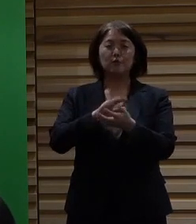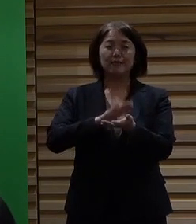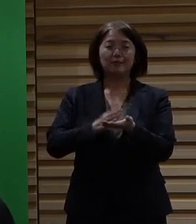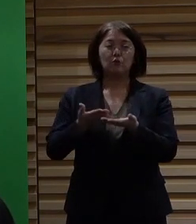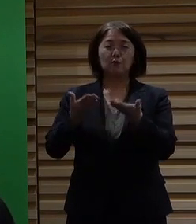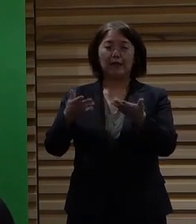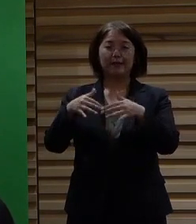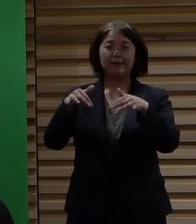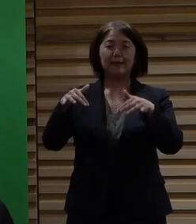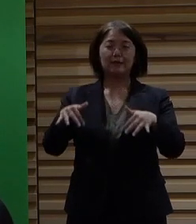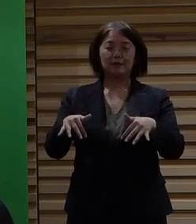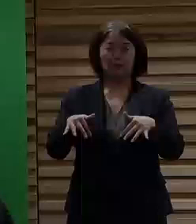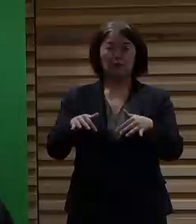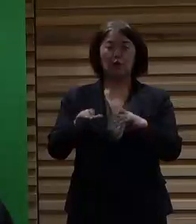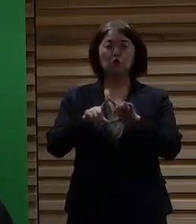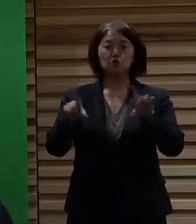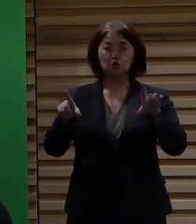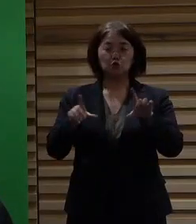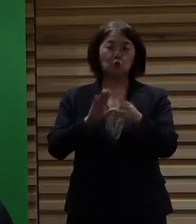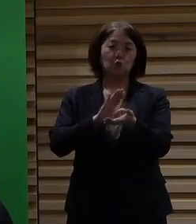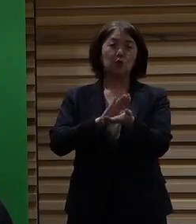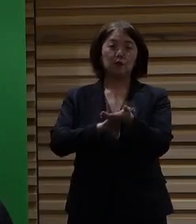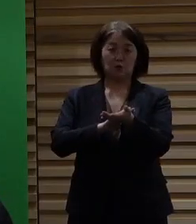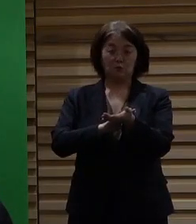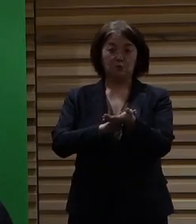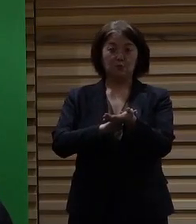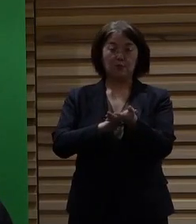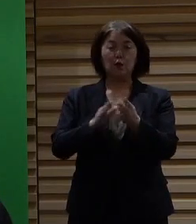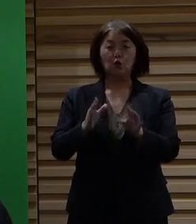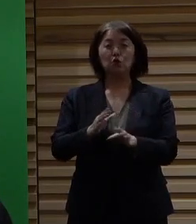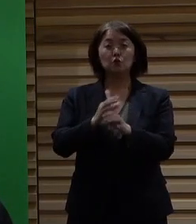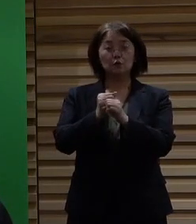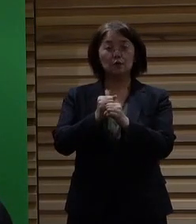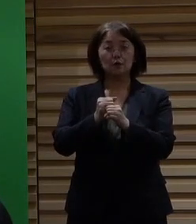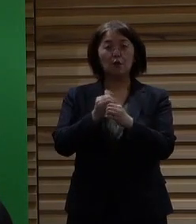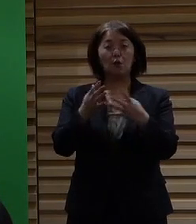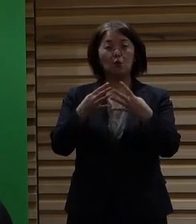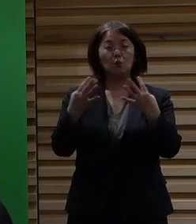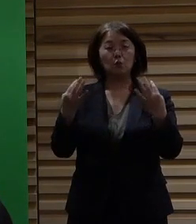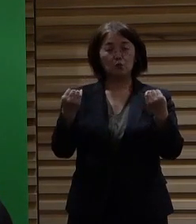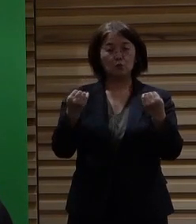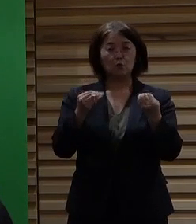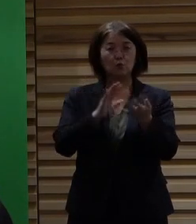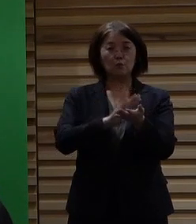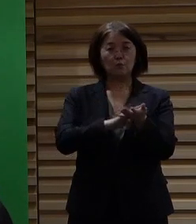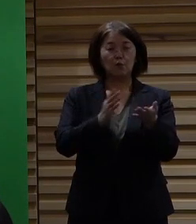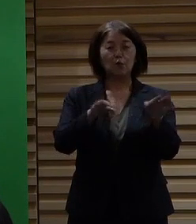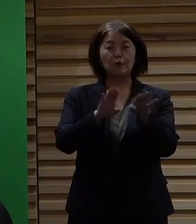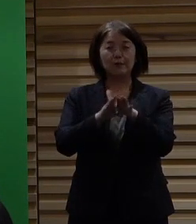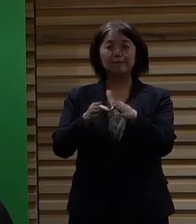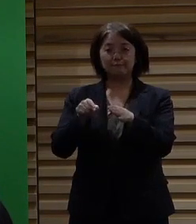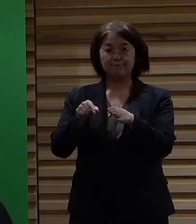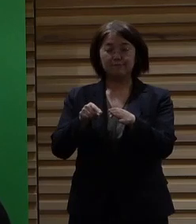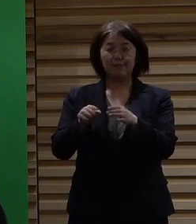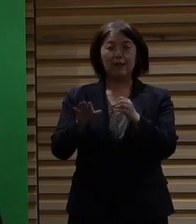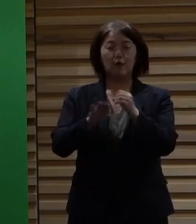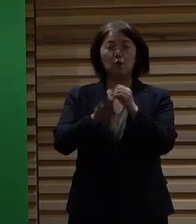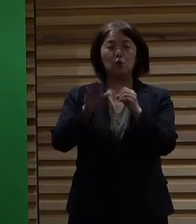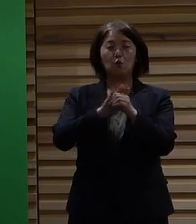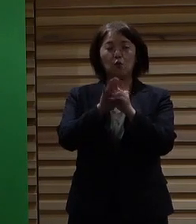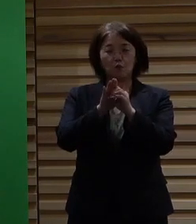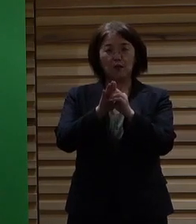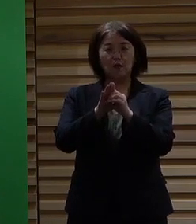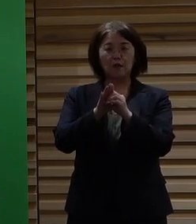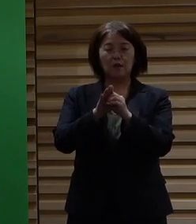やかに通常医療、すなわち多くの医療機関で新型コロナに対応する体制で移行することを